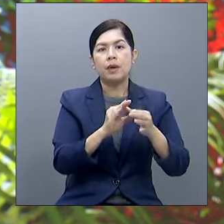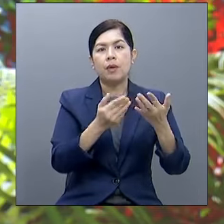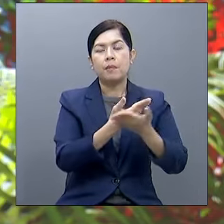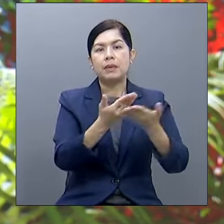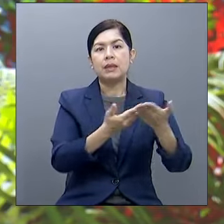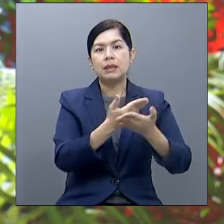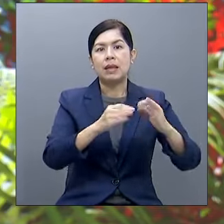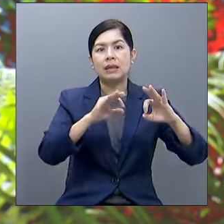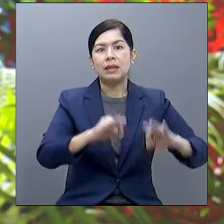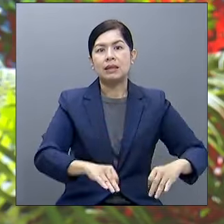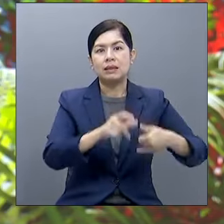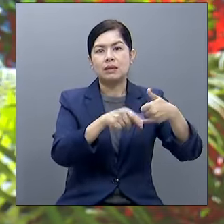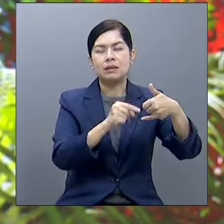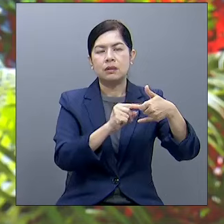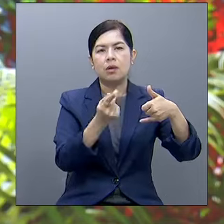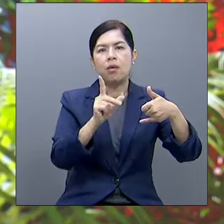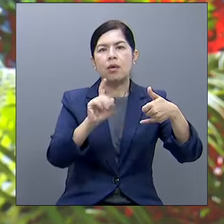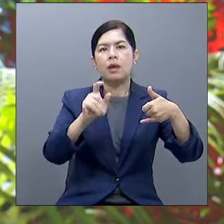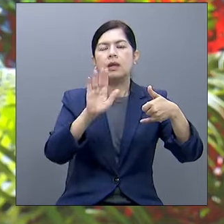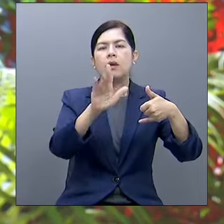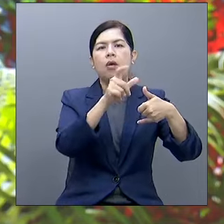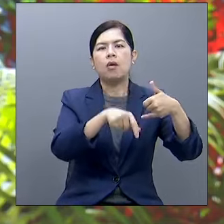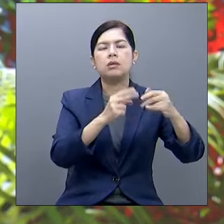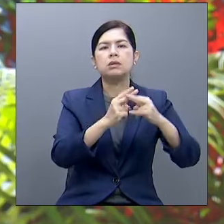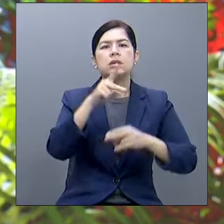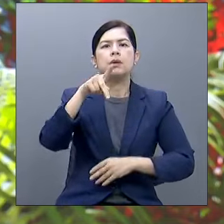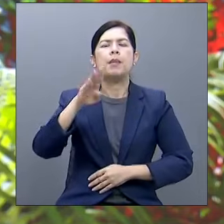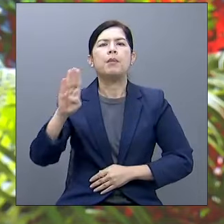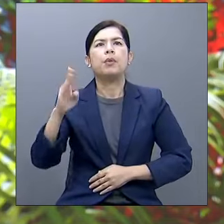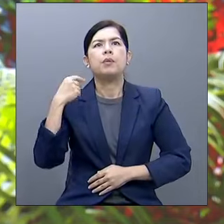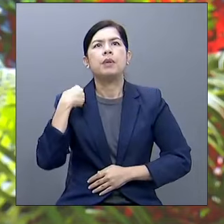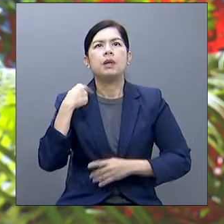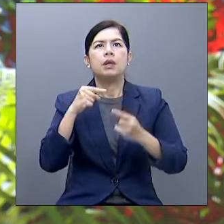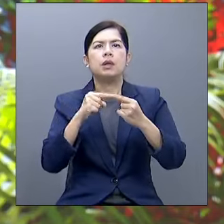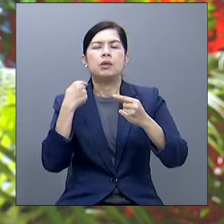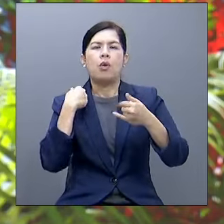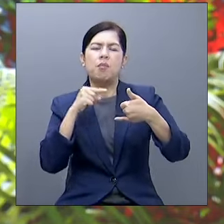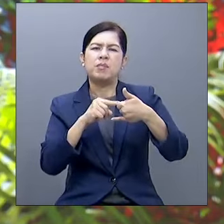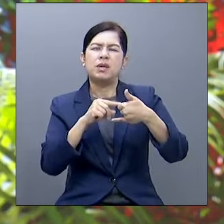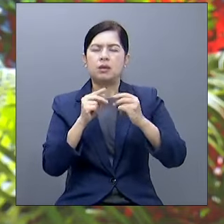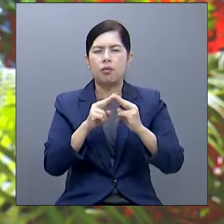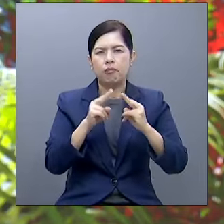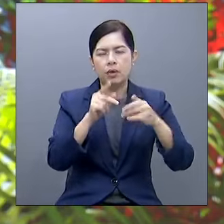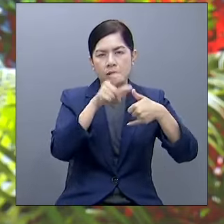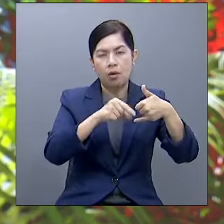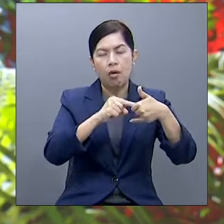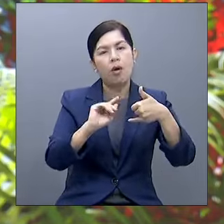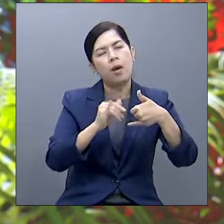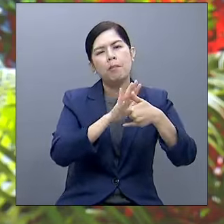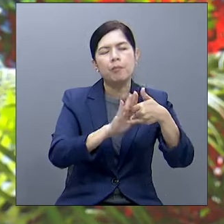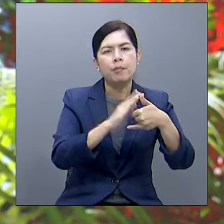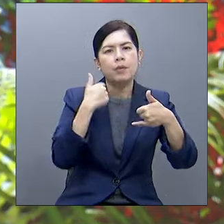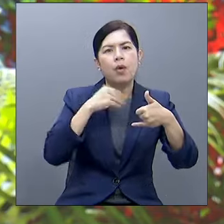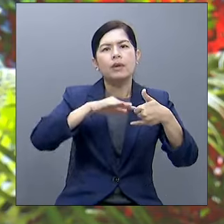ายไพบูลย์แสงเดือนฐานพรากผู้เยาว์นะคะแล้วก็กระทําชําเราเด็กอายุต่ํากว่า15ปีโดยศาลตัดสินจําคุก8ปีชดใช้ค่